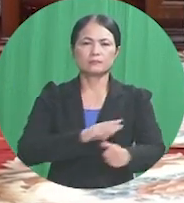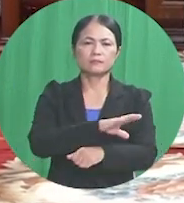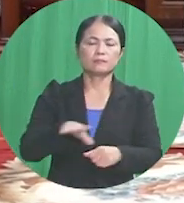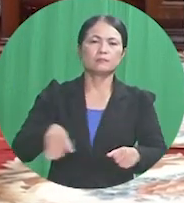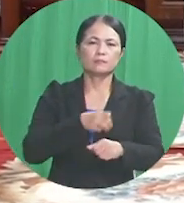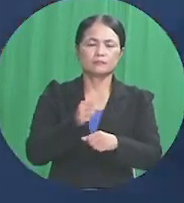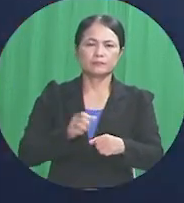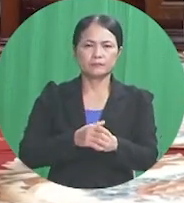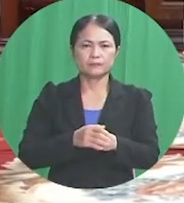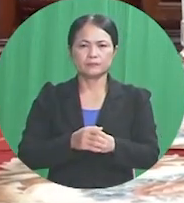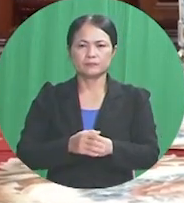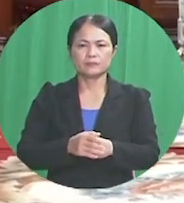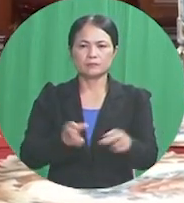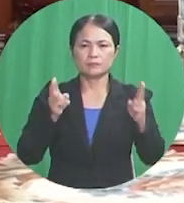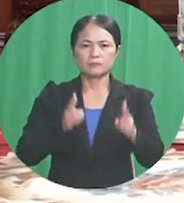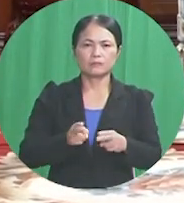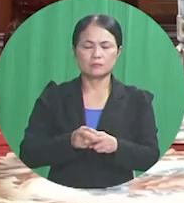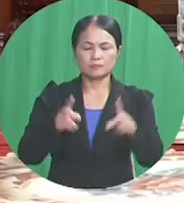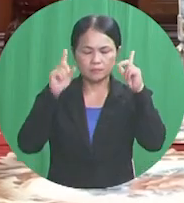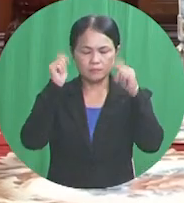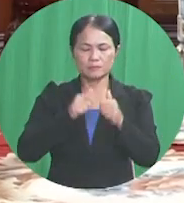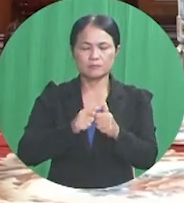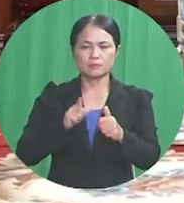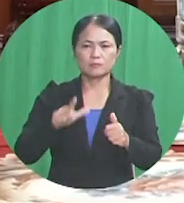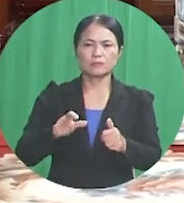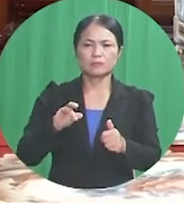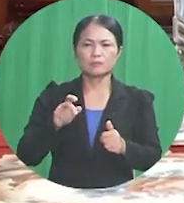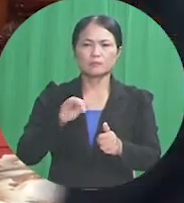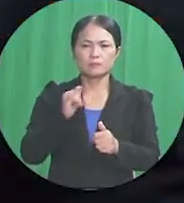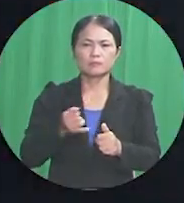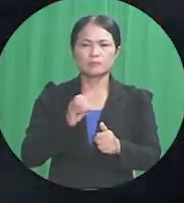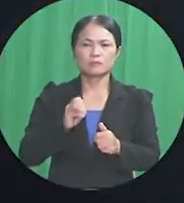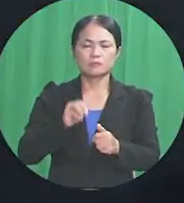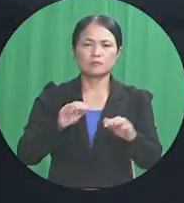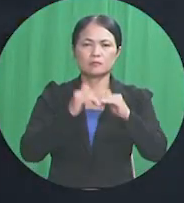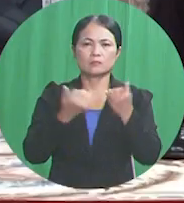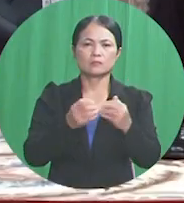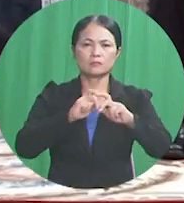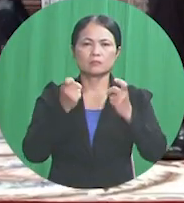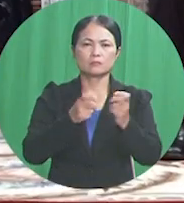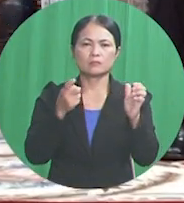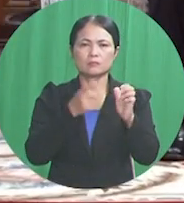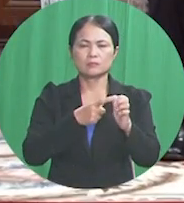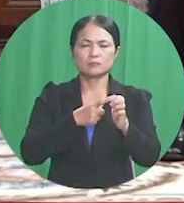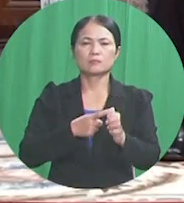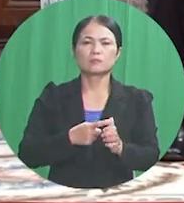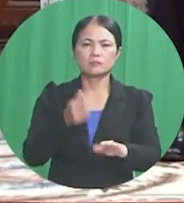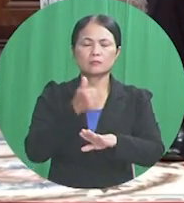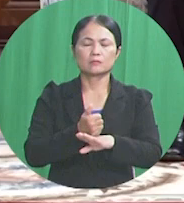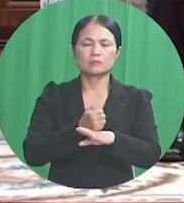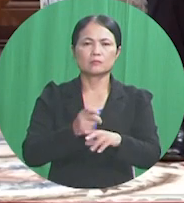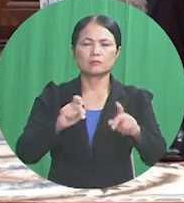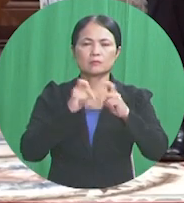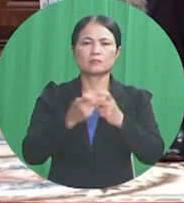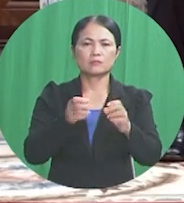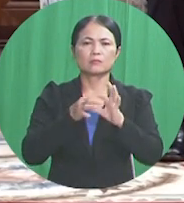จากกัมพูชีบานอนุญาตไอจุดามไลไฮจงสมาชิกคณะกรรมติการประชมปะเนื่องจากประเทศคณะเตะ